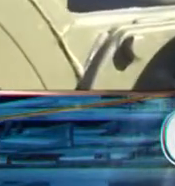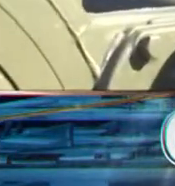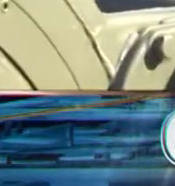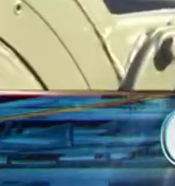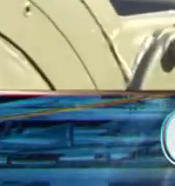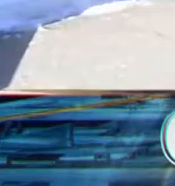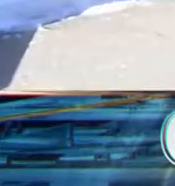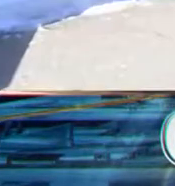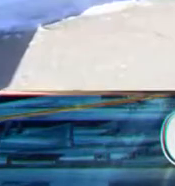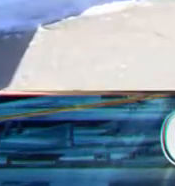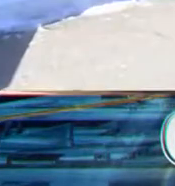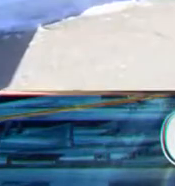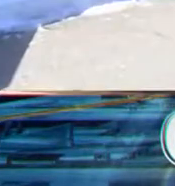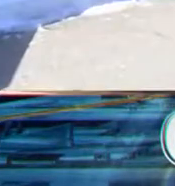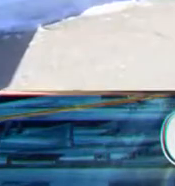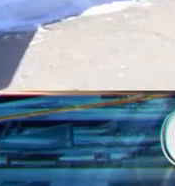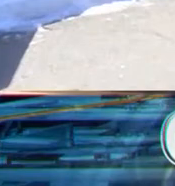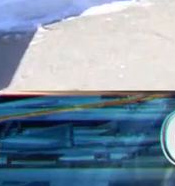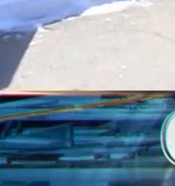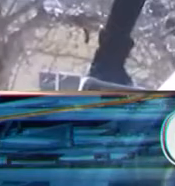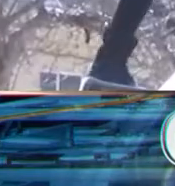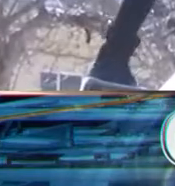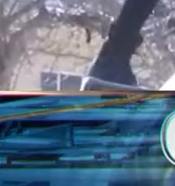прошел на территории войсковой части